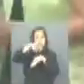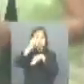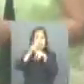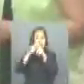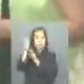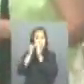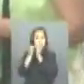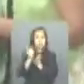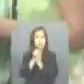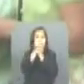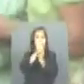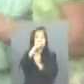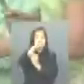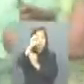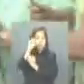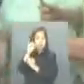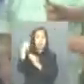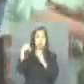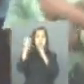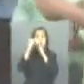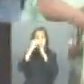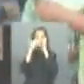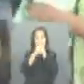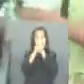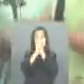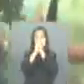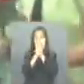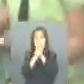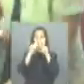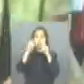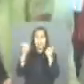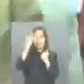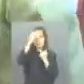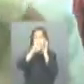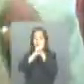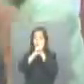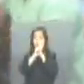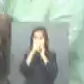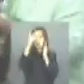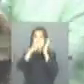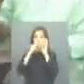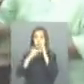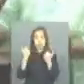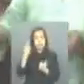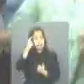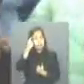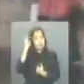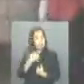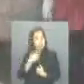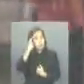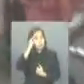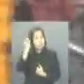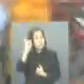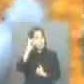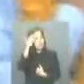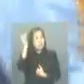ยผู้สมัครส.ส.เขต1หาเสียงที่จังหวัดศรีสะเกษพร้อมระบุว่ายังไม่ได้ประเมินที่นั่งส.ส.ในภาคตะวันออกเฉียงเหนือ